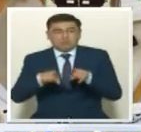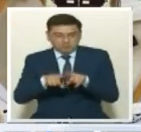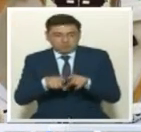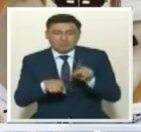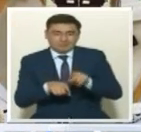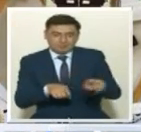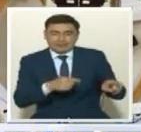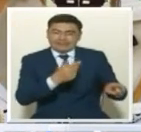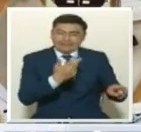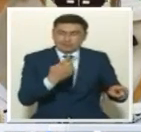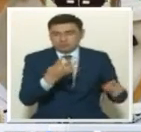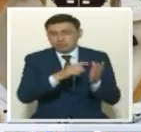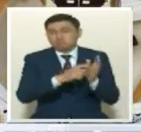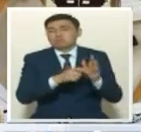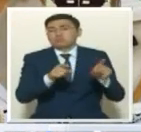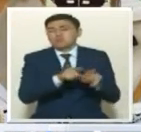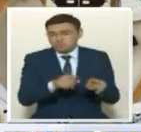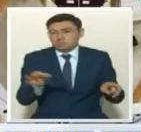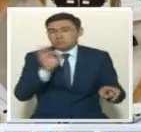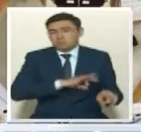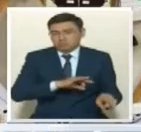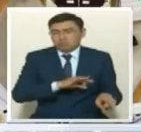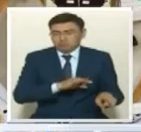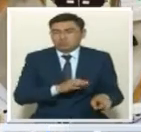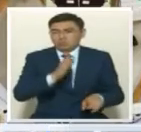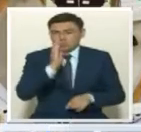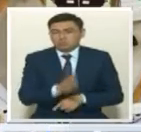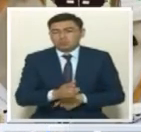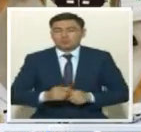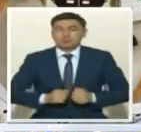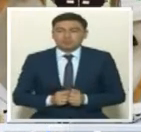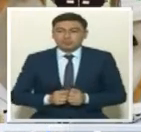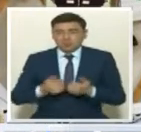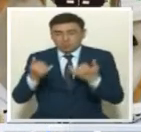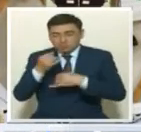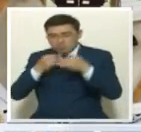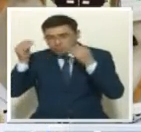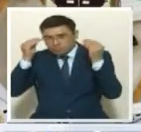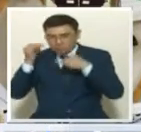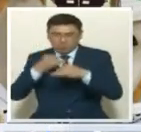таңда осы форумда басты мәселелердің бірі болып қарастырылып жатыр.